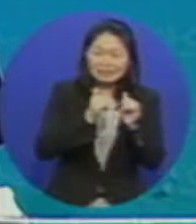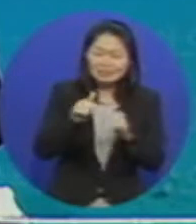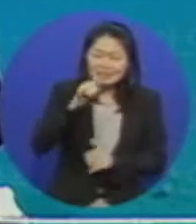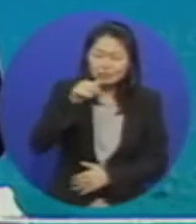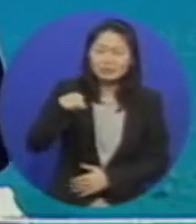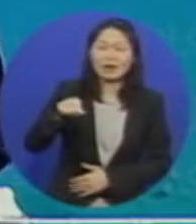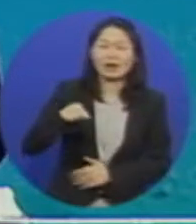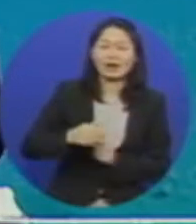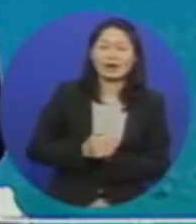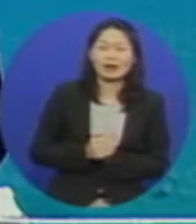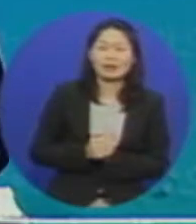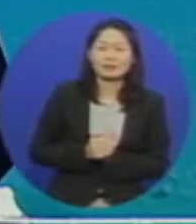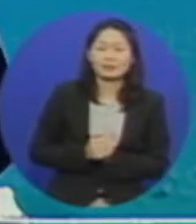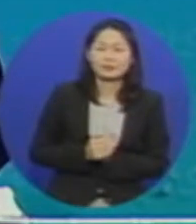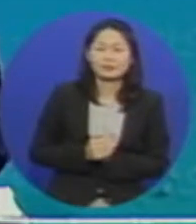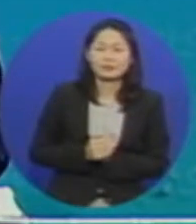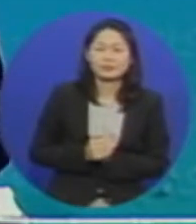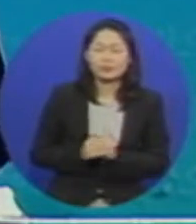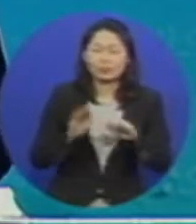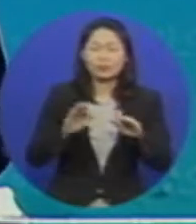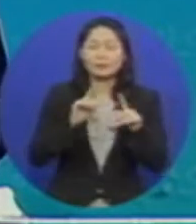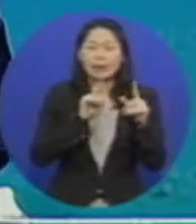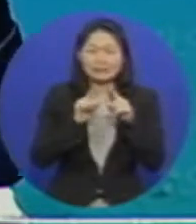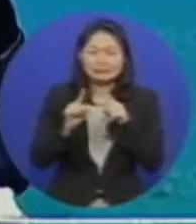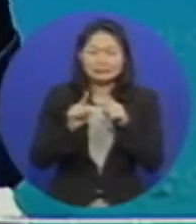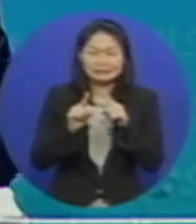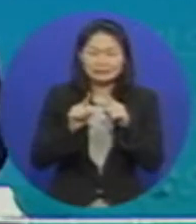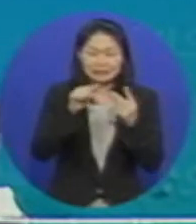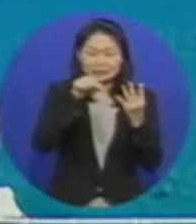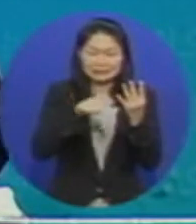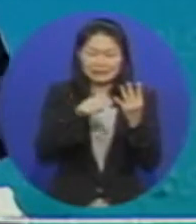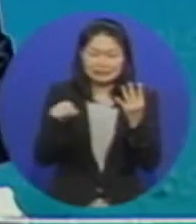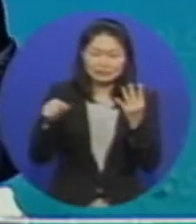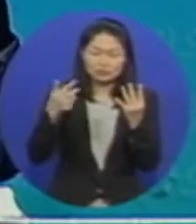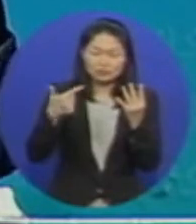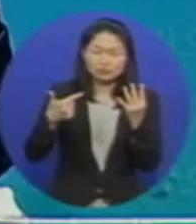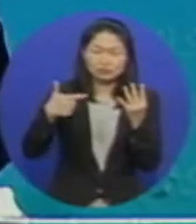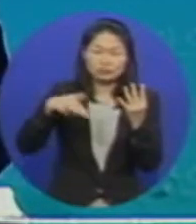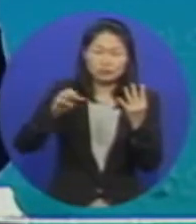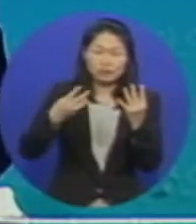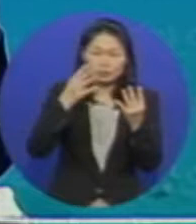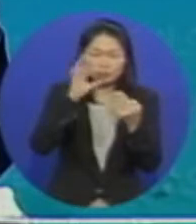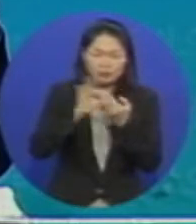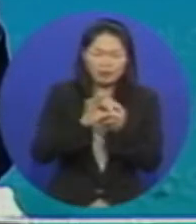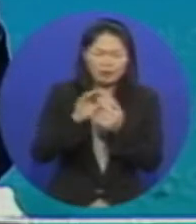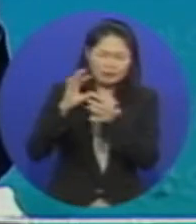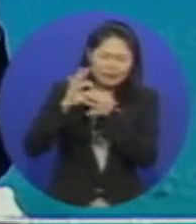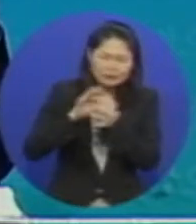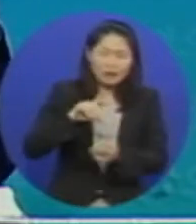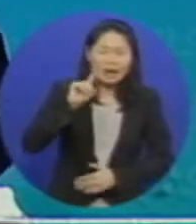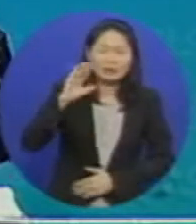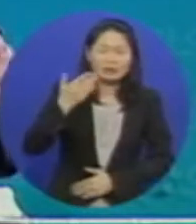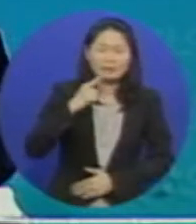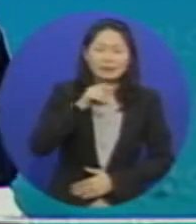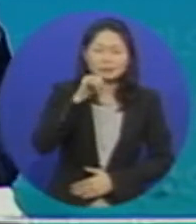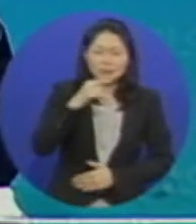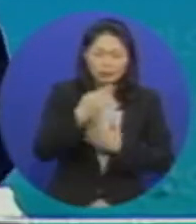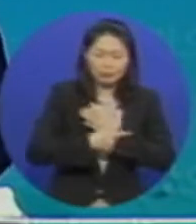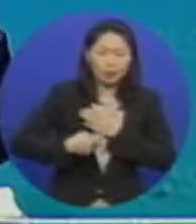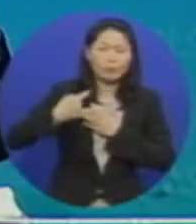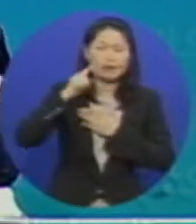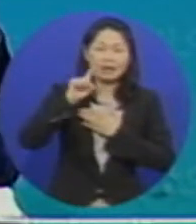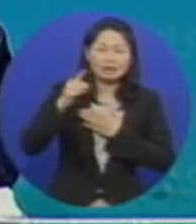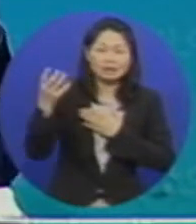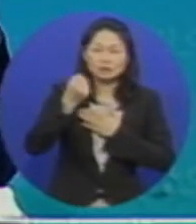있구나 오늘 말씀 4절에서 6절 까지 보면 계속 하나됨을 말씀하고 있습니다 몸이 하나고